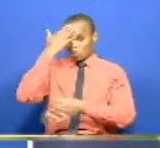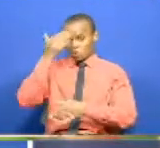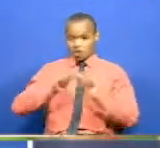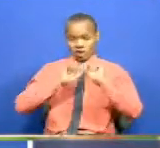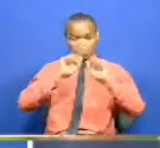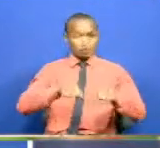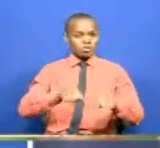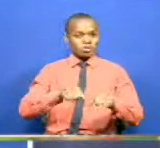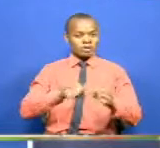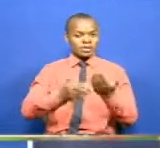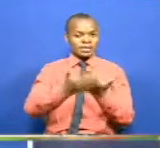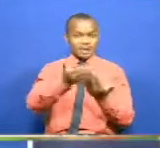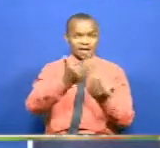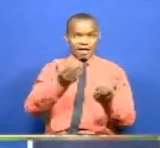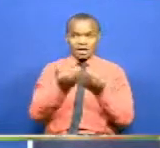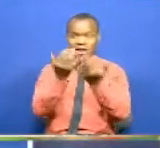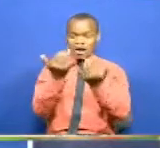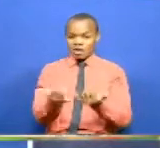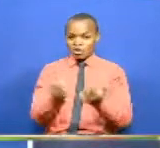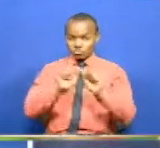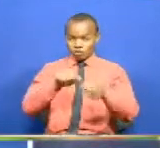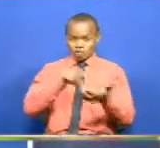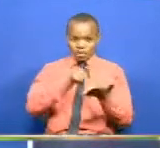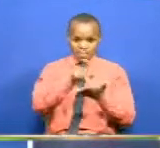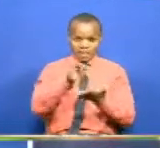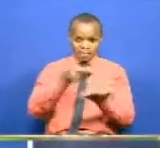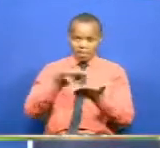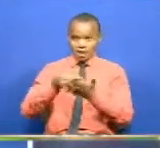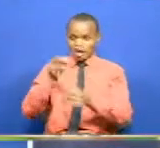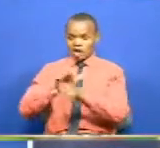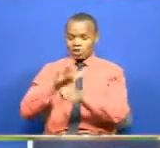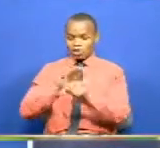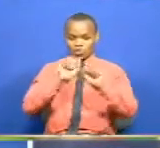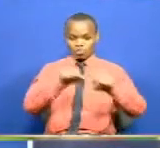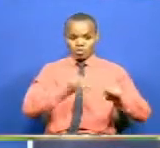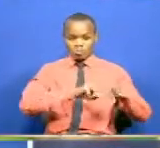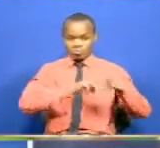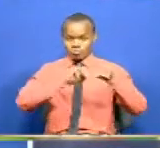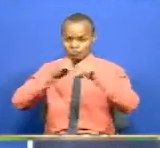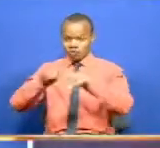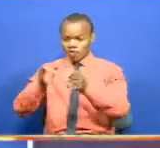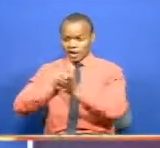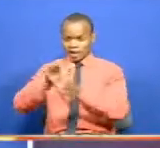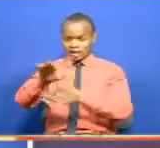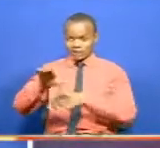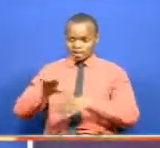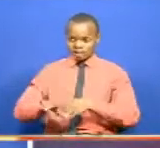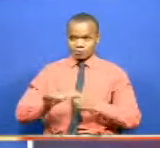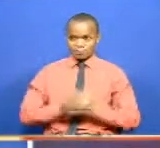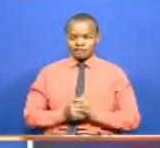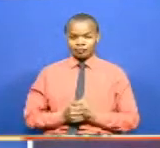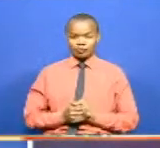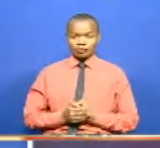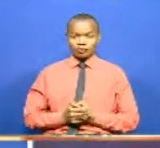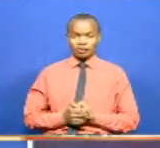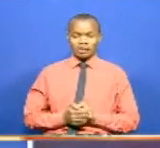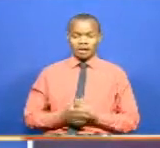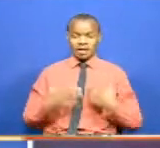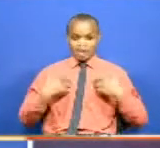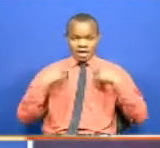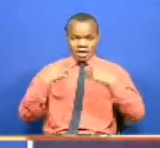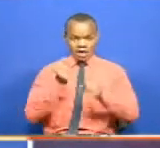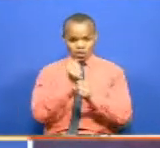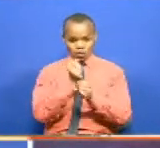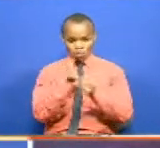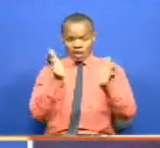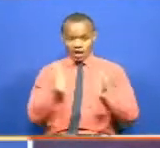itaharibika. Sasa itabidi tumetoa pesa mingi kufanya nini, kutransport mgonjwa mpaka Masi. Wahudumu hao wa afya walianza mgomo